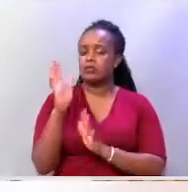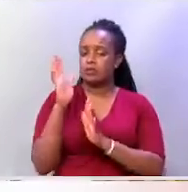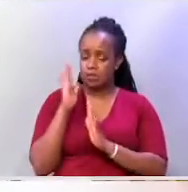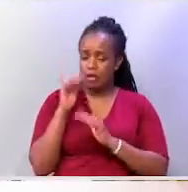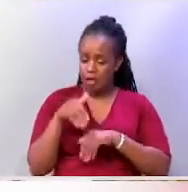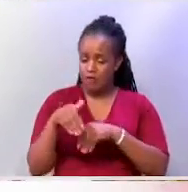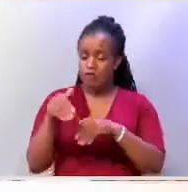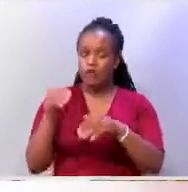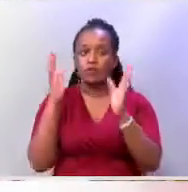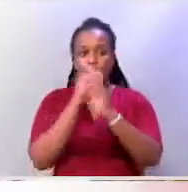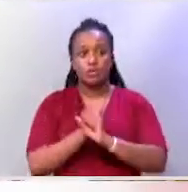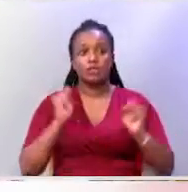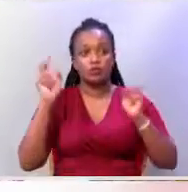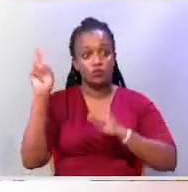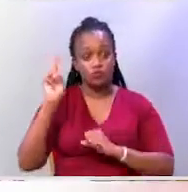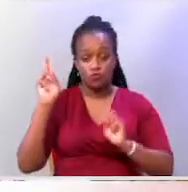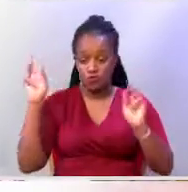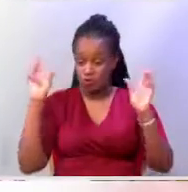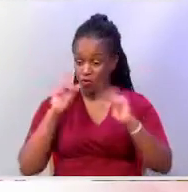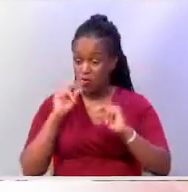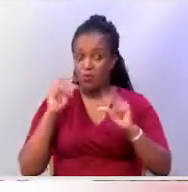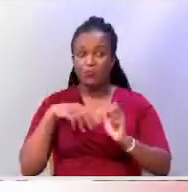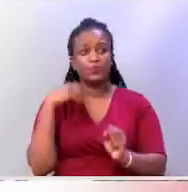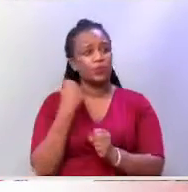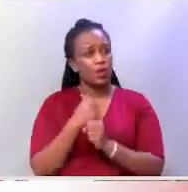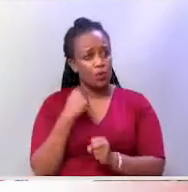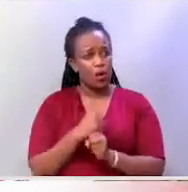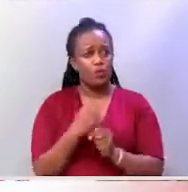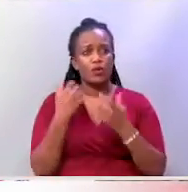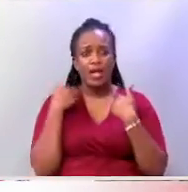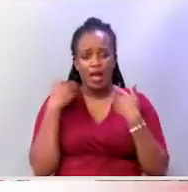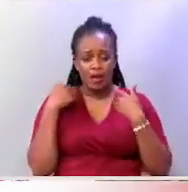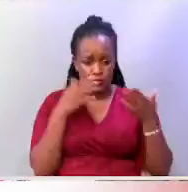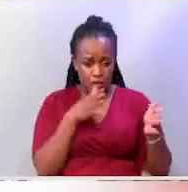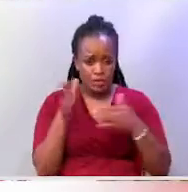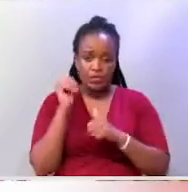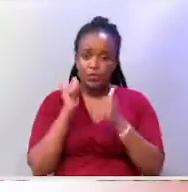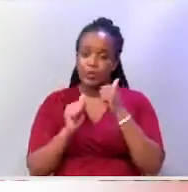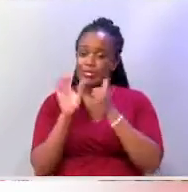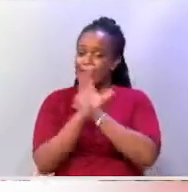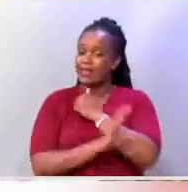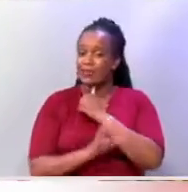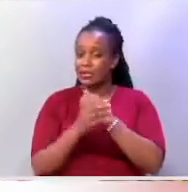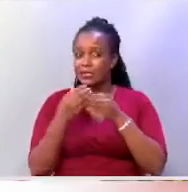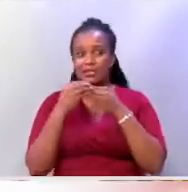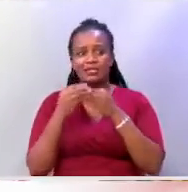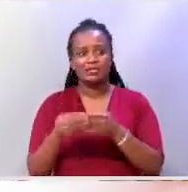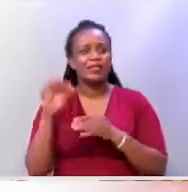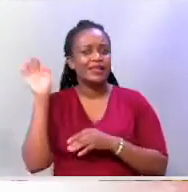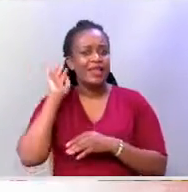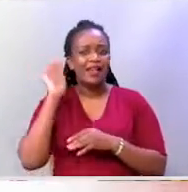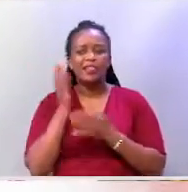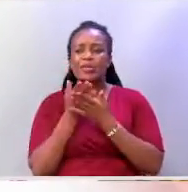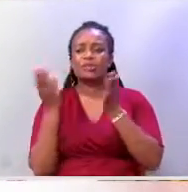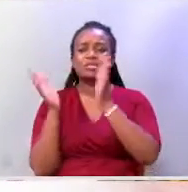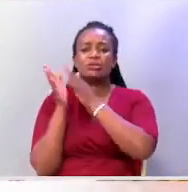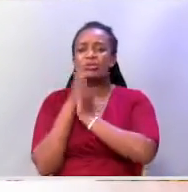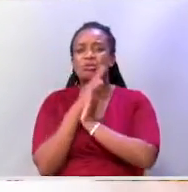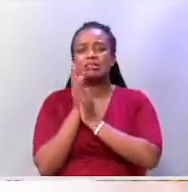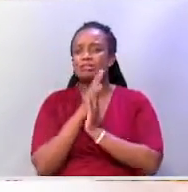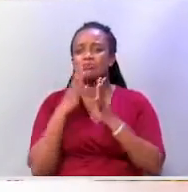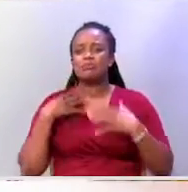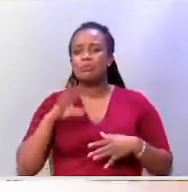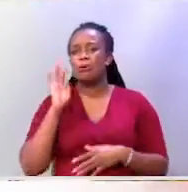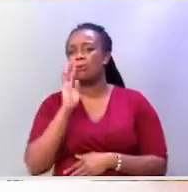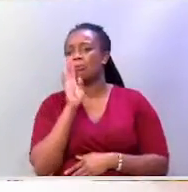Hapana. Tufanye kazi. There is a way in which a country is led. Tusizikize hii maneno. Hawa watu mambo mudomo tu